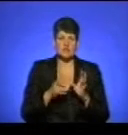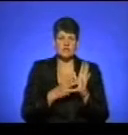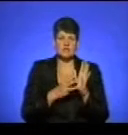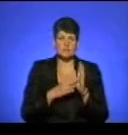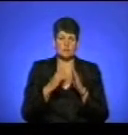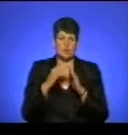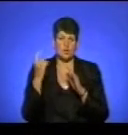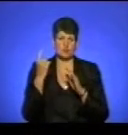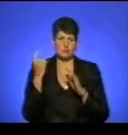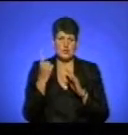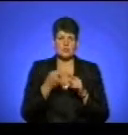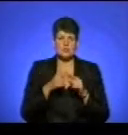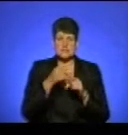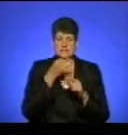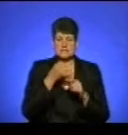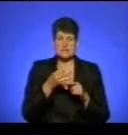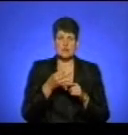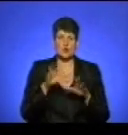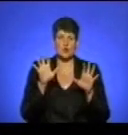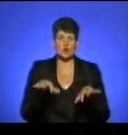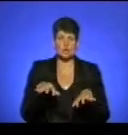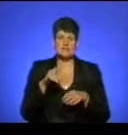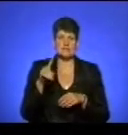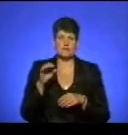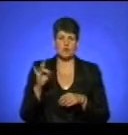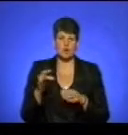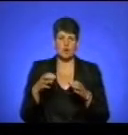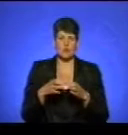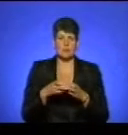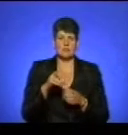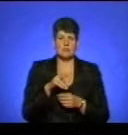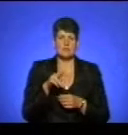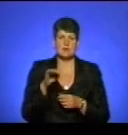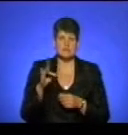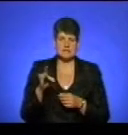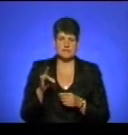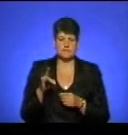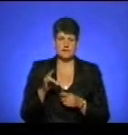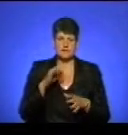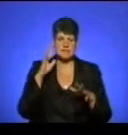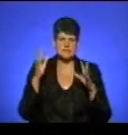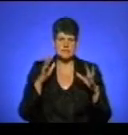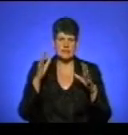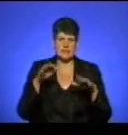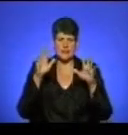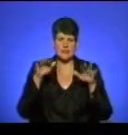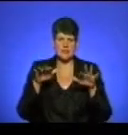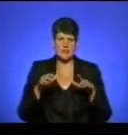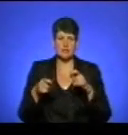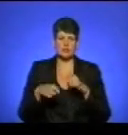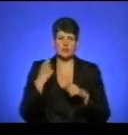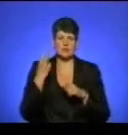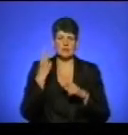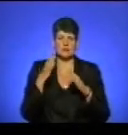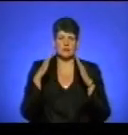домогосподарств, повідомила голова Заводської територіальної громади Людмила Павлінська. Стихія пошкодила дах житлового будинку та два